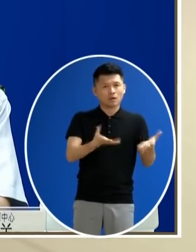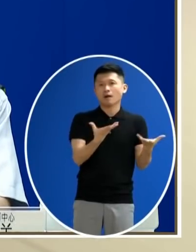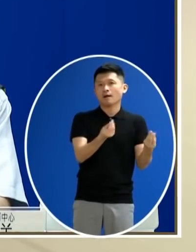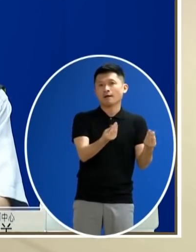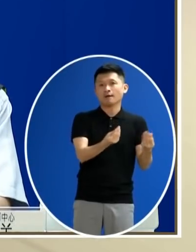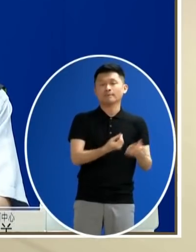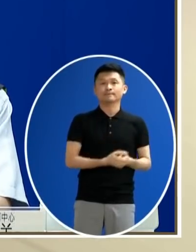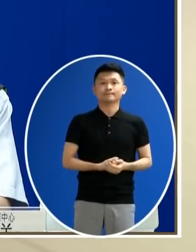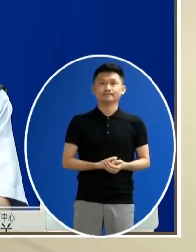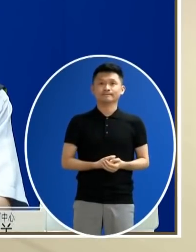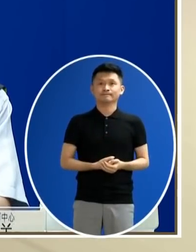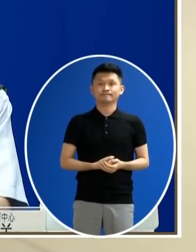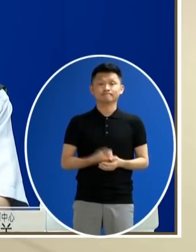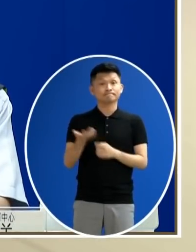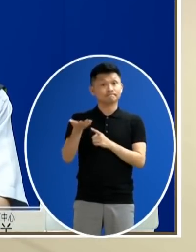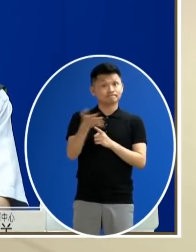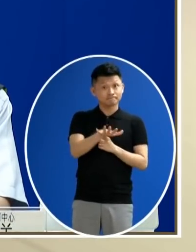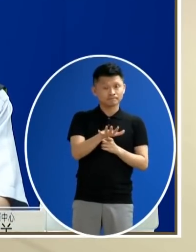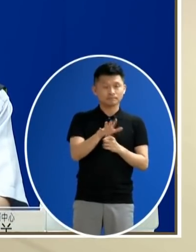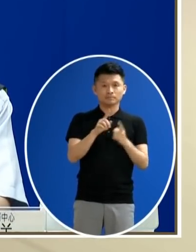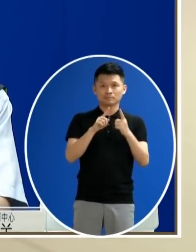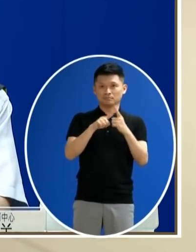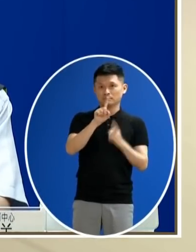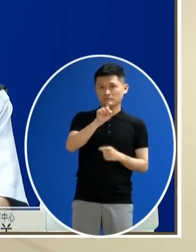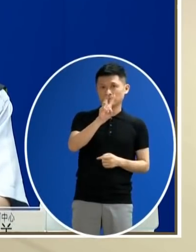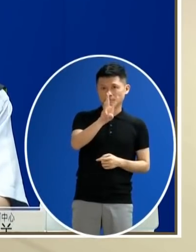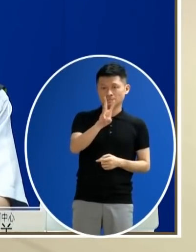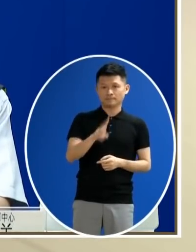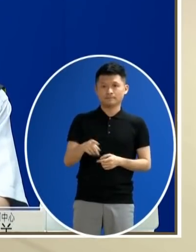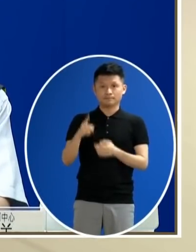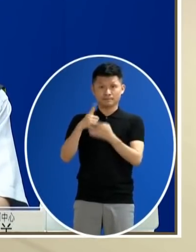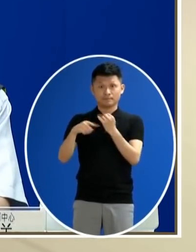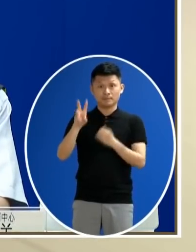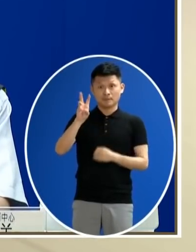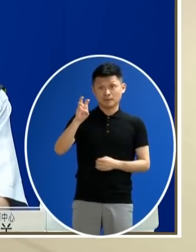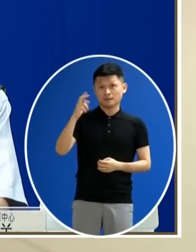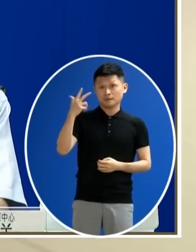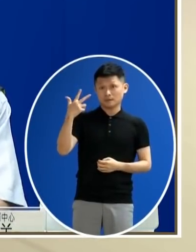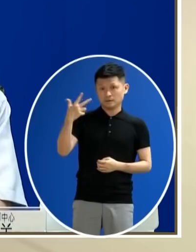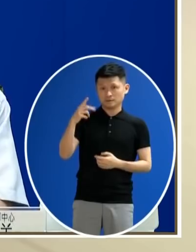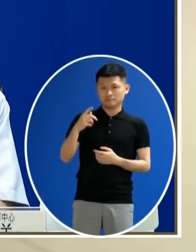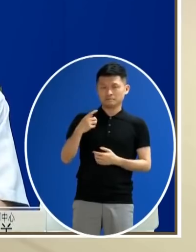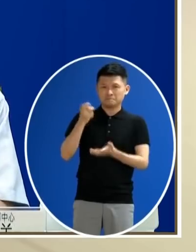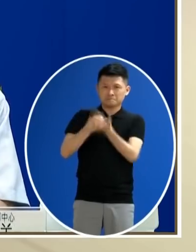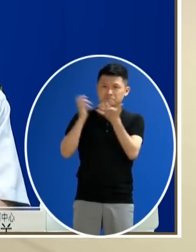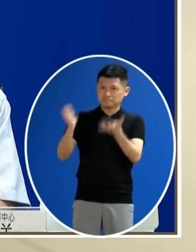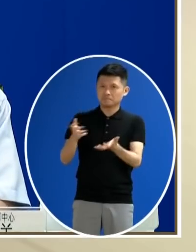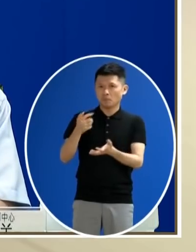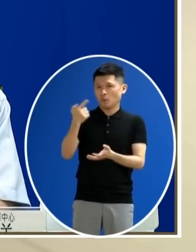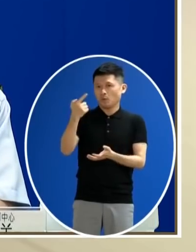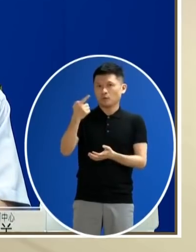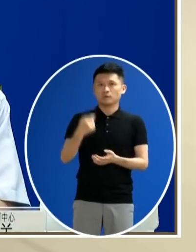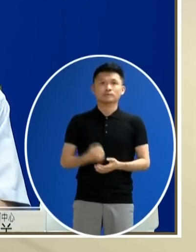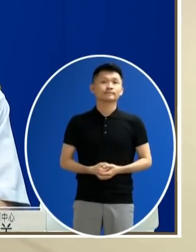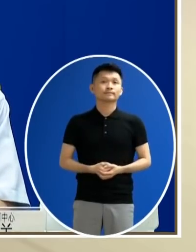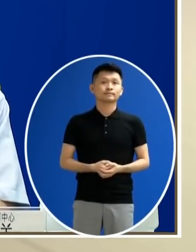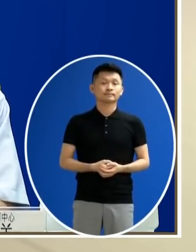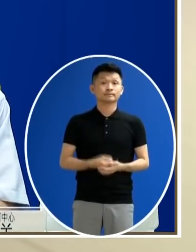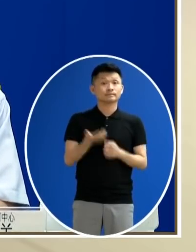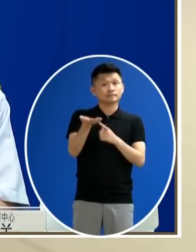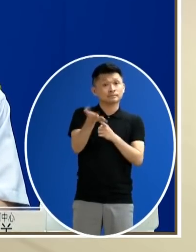的不良事件，那死亡有13件，还有37件的其他疑似严重不良事件，那